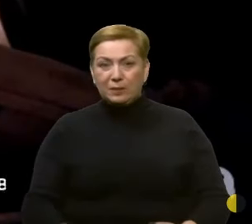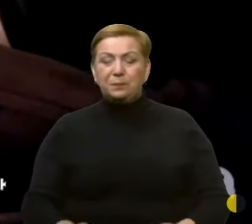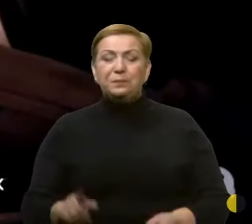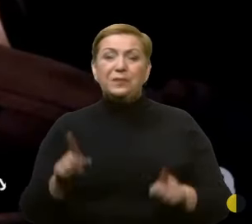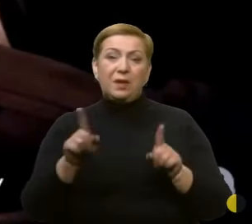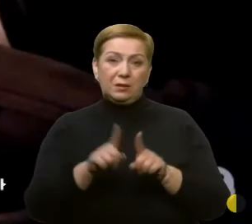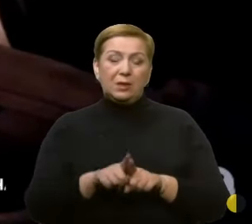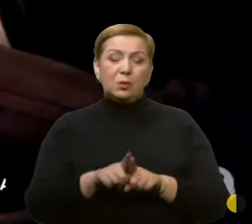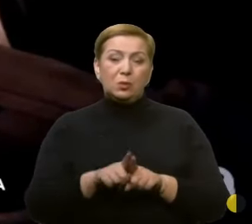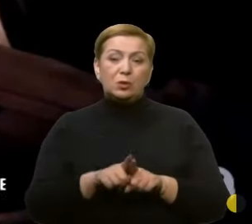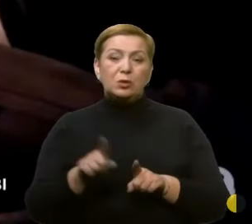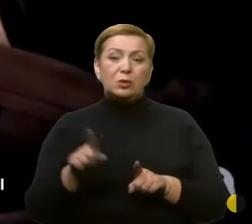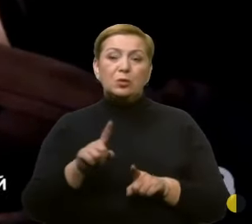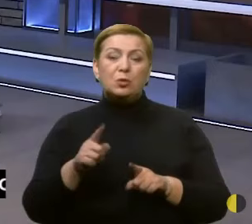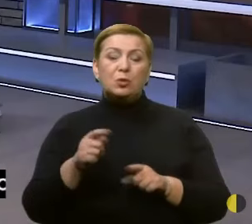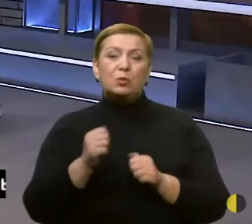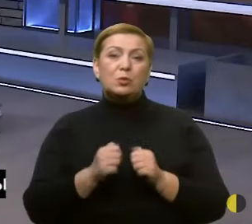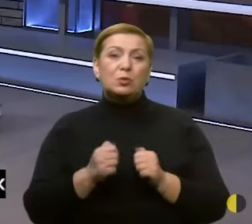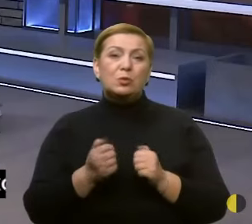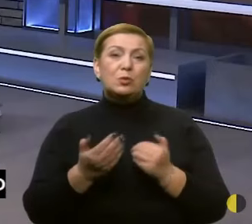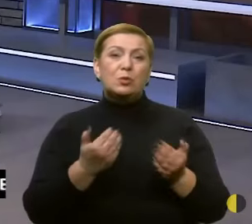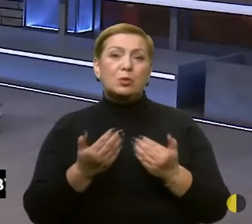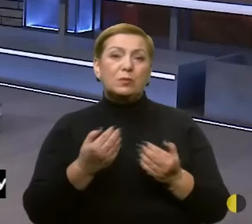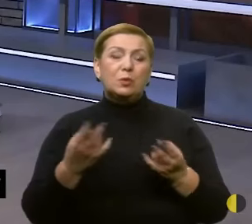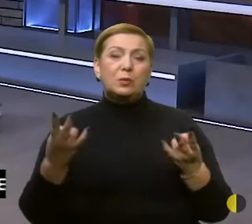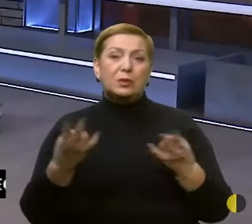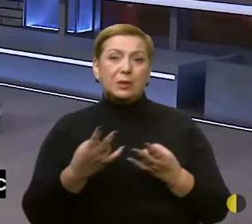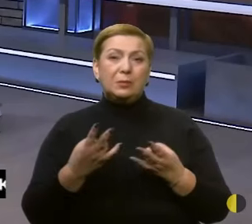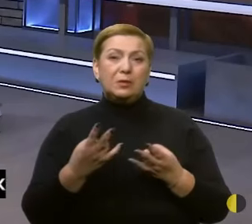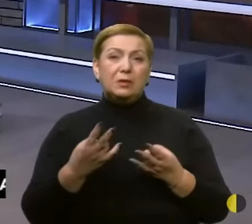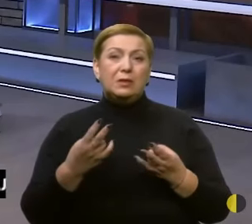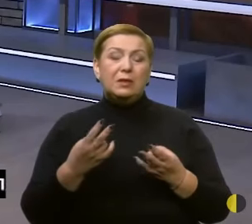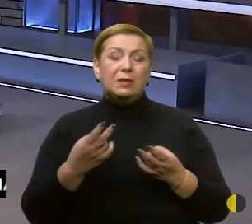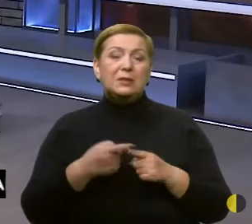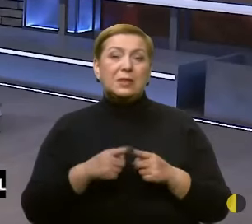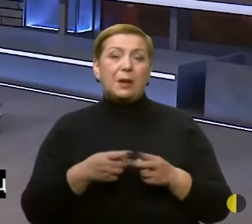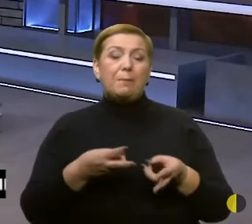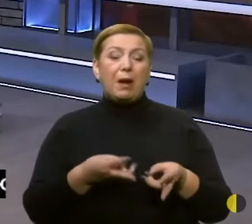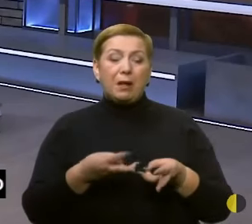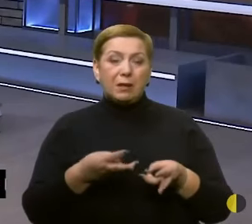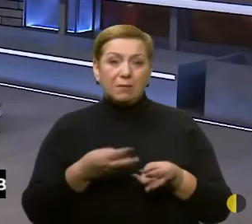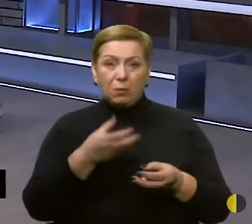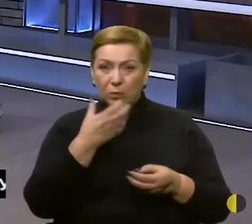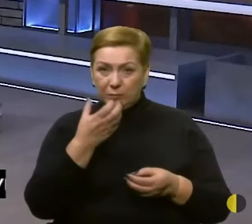Також, що стосовно потреб. Ну, потреби, які можуть бути взимку? Це паливо, це,